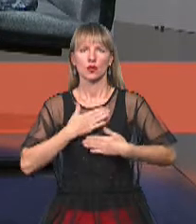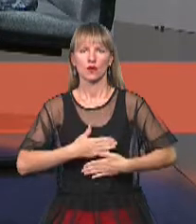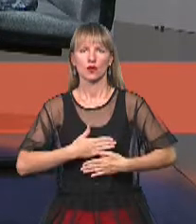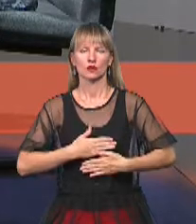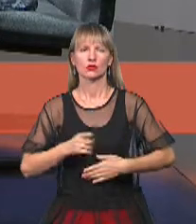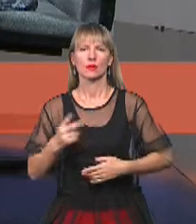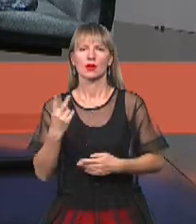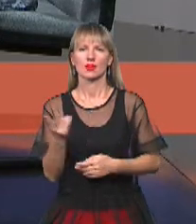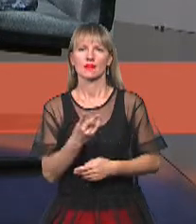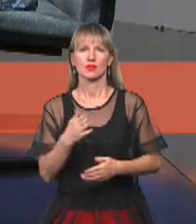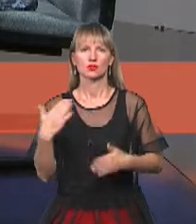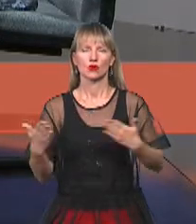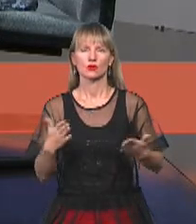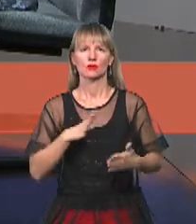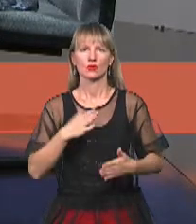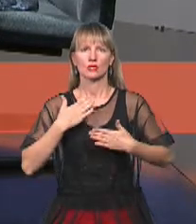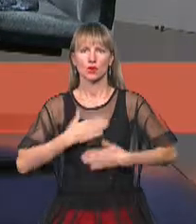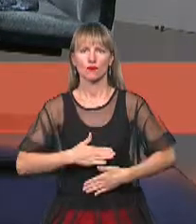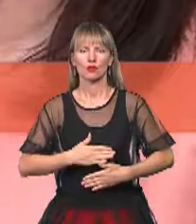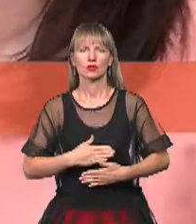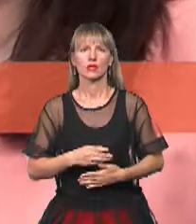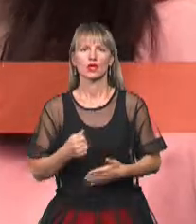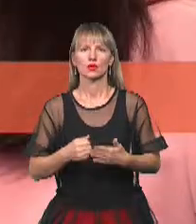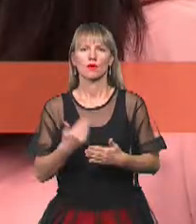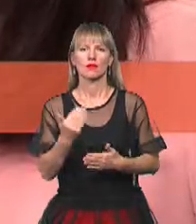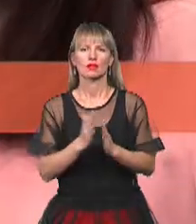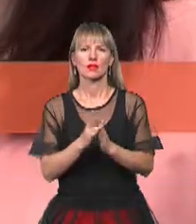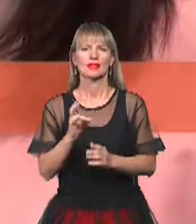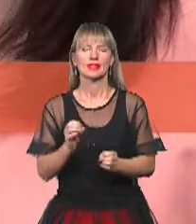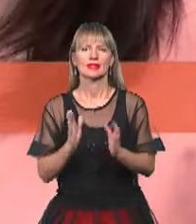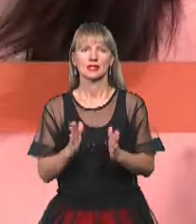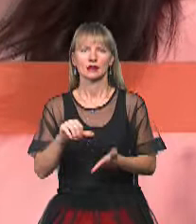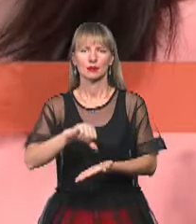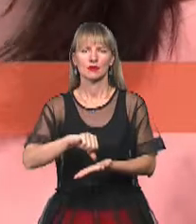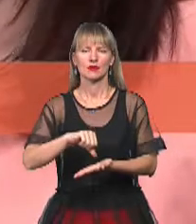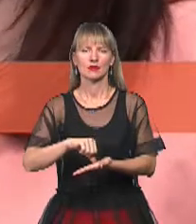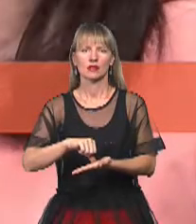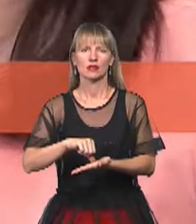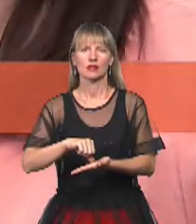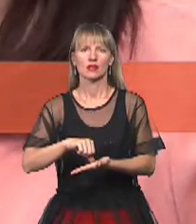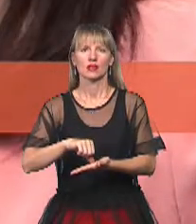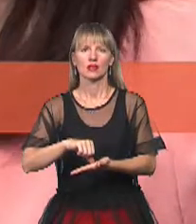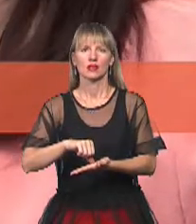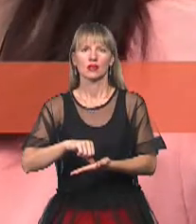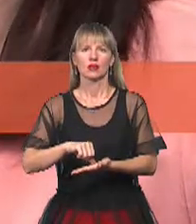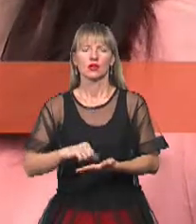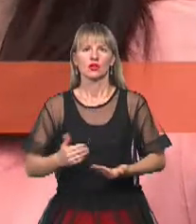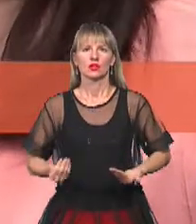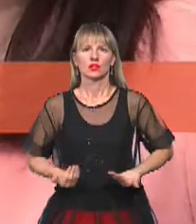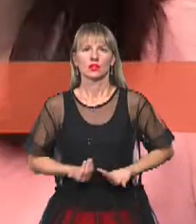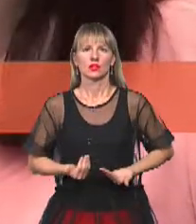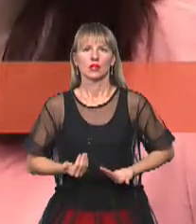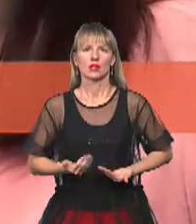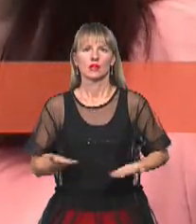кажуть, щоб обі сторони були у виграші. Ну, тобто до вас звертаються не тільки представники жителів,